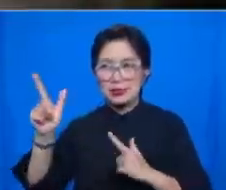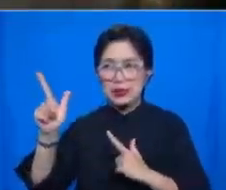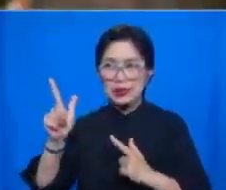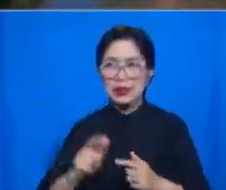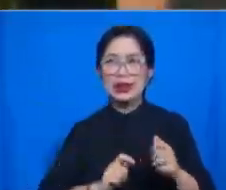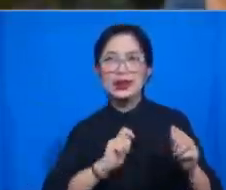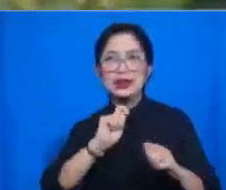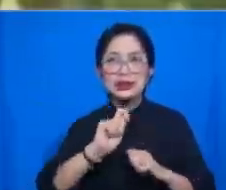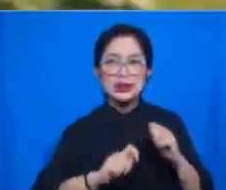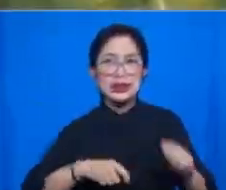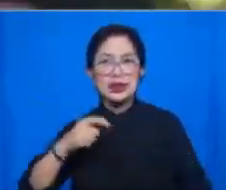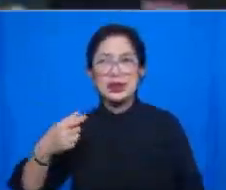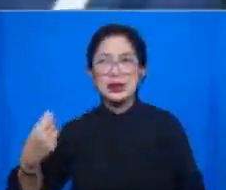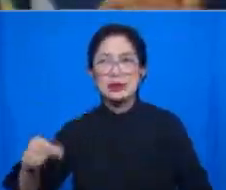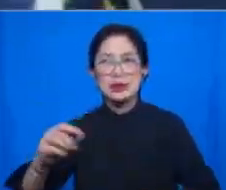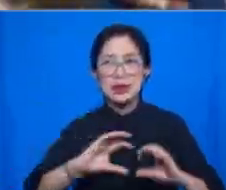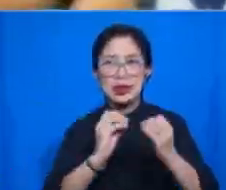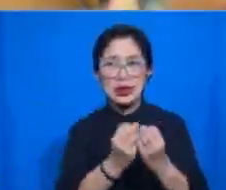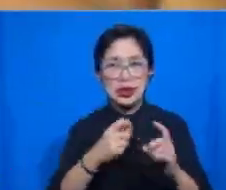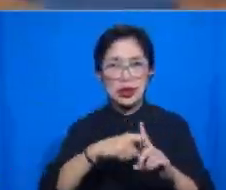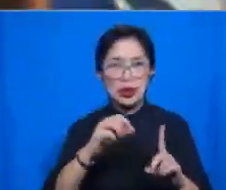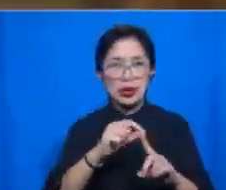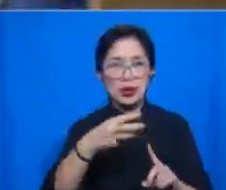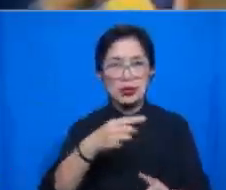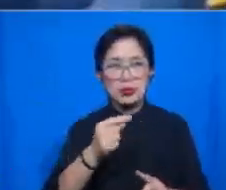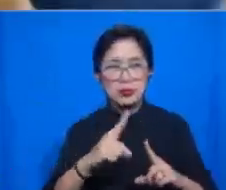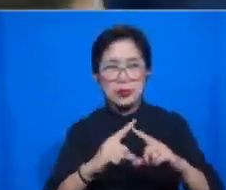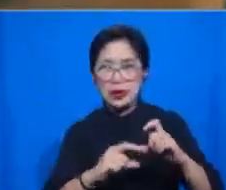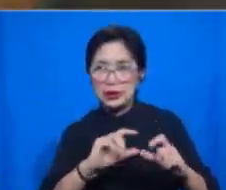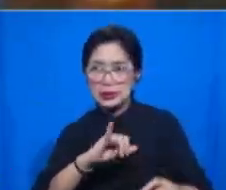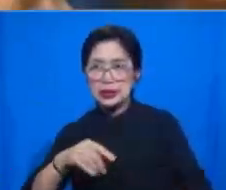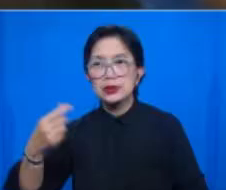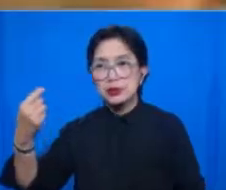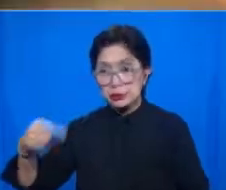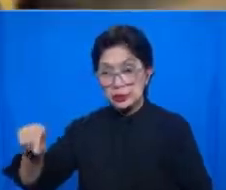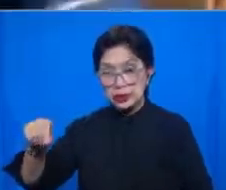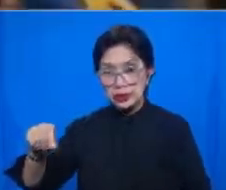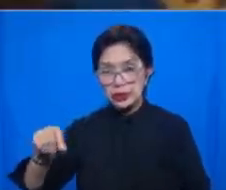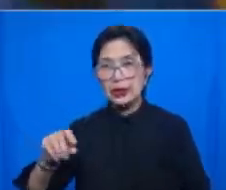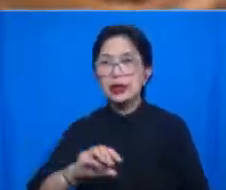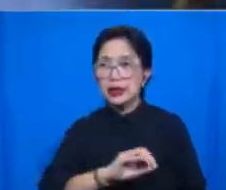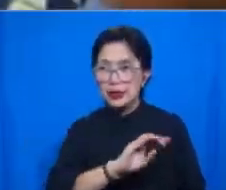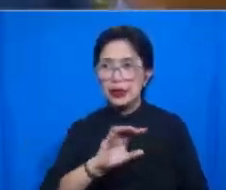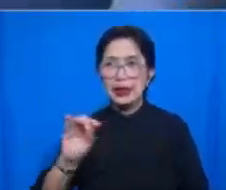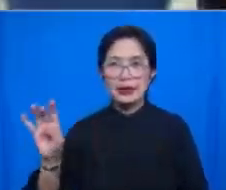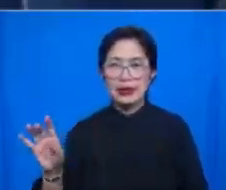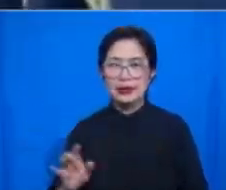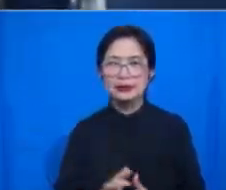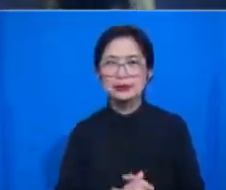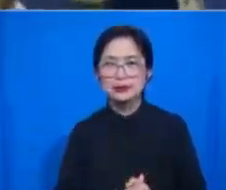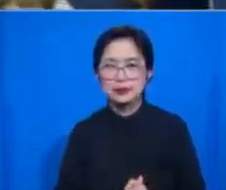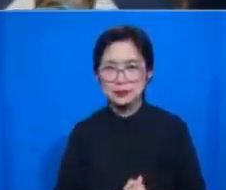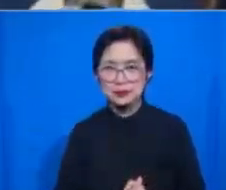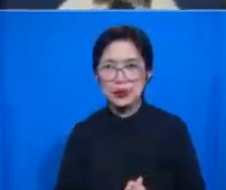berjoget adalah Menteri Koperasi Budi Ari Setiadi, Mensesnek Prasetyo Hadi, hingga utusan khusus Presiden Bidang Pembinaan Generasi Muda